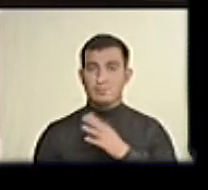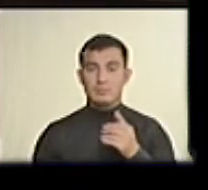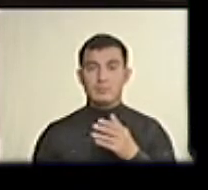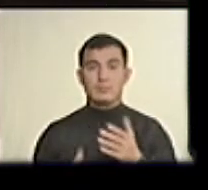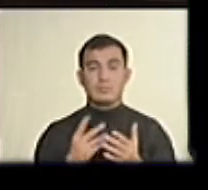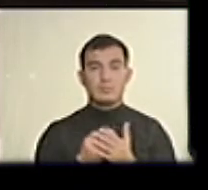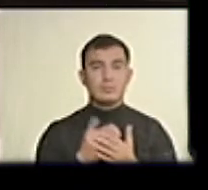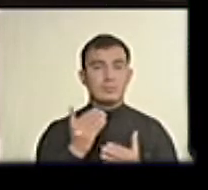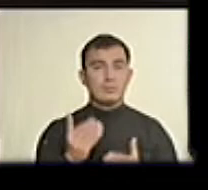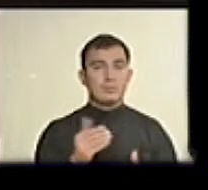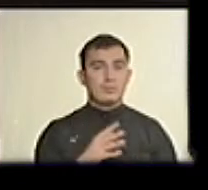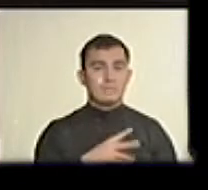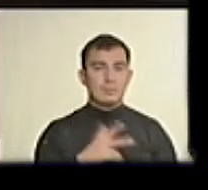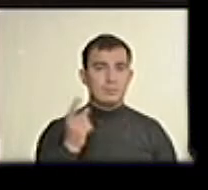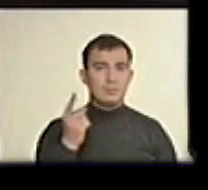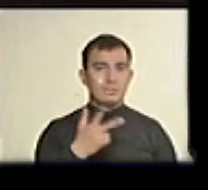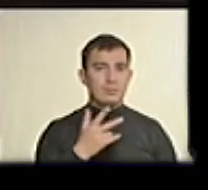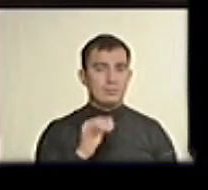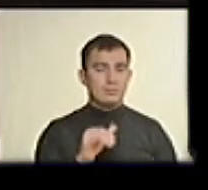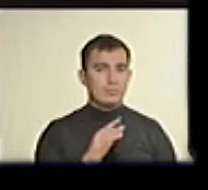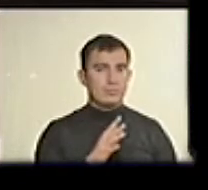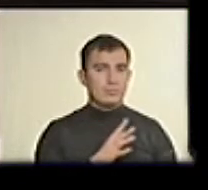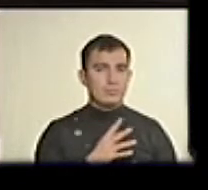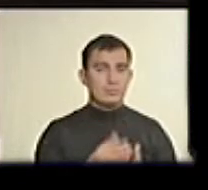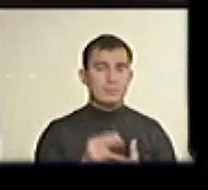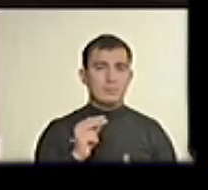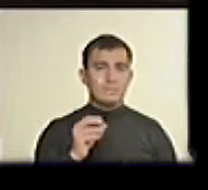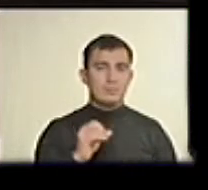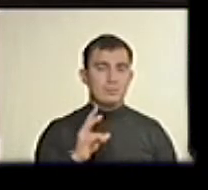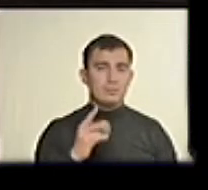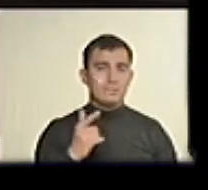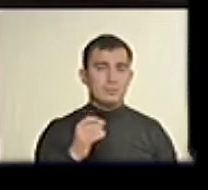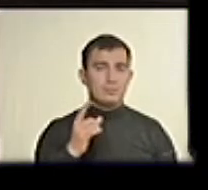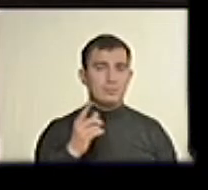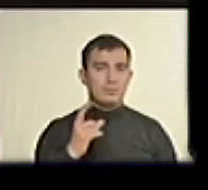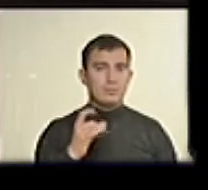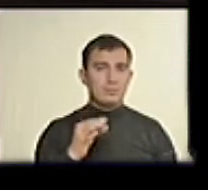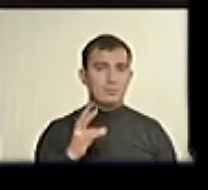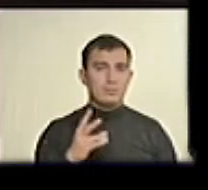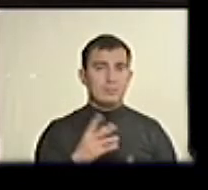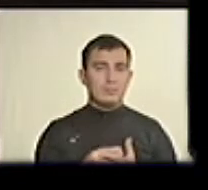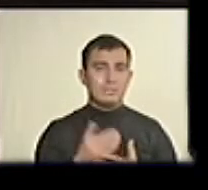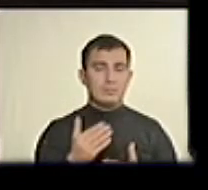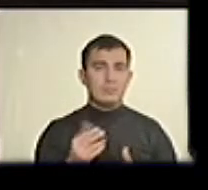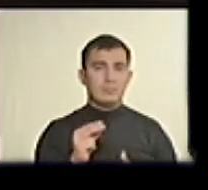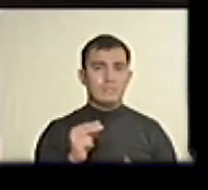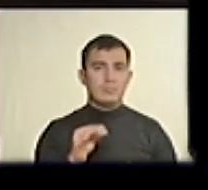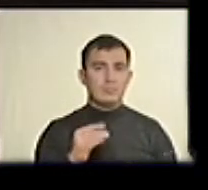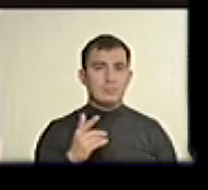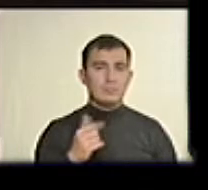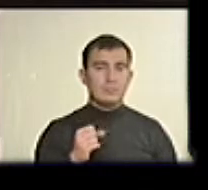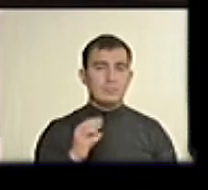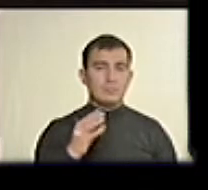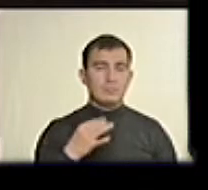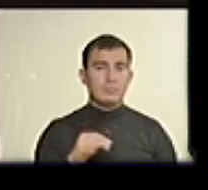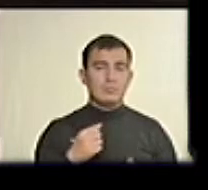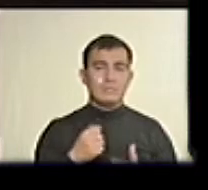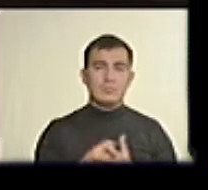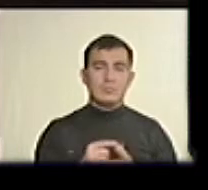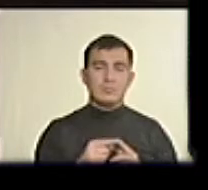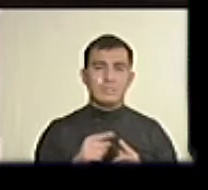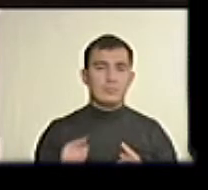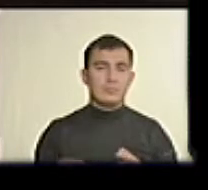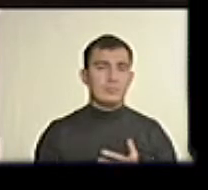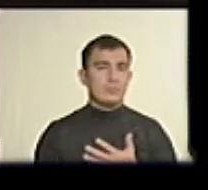asarida o'sha 3 qismga, birinchi qismida Chingizxon va uning o'sha Chig'atoy ulusigacha bo'linish